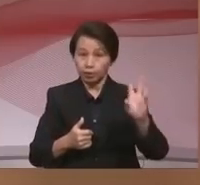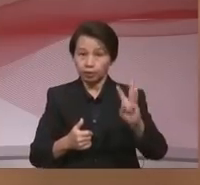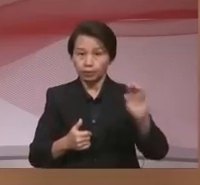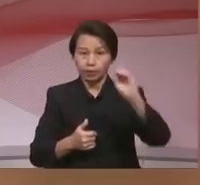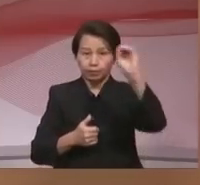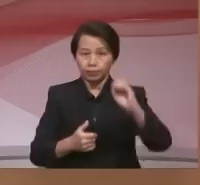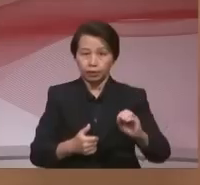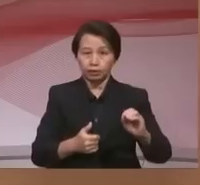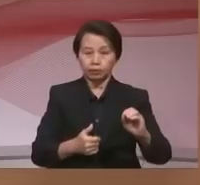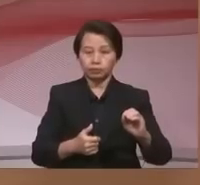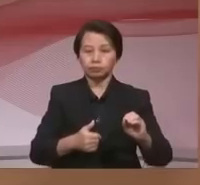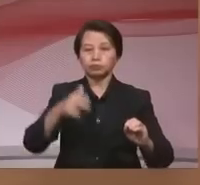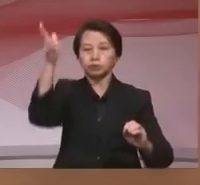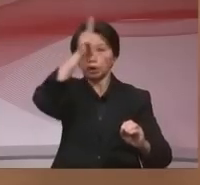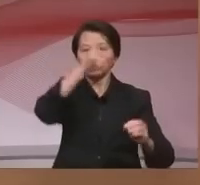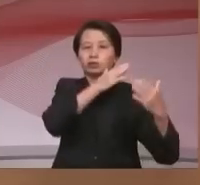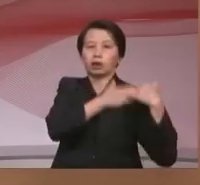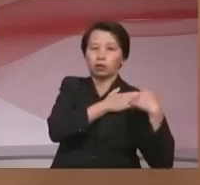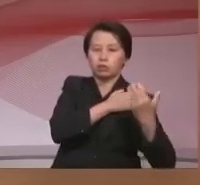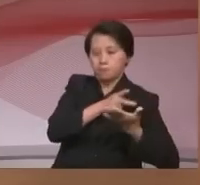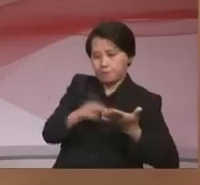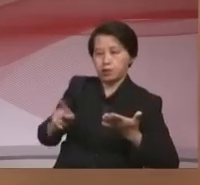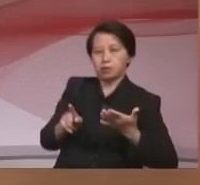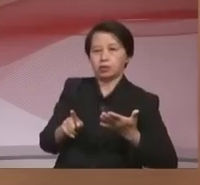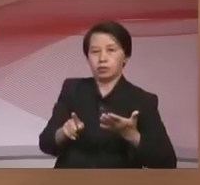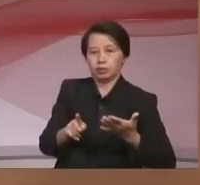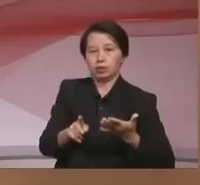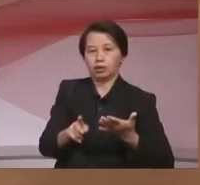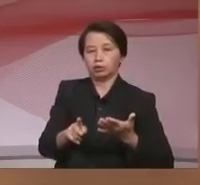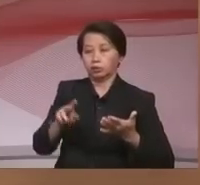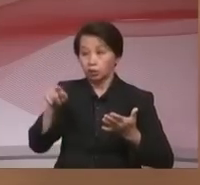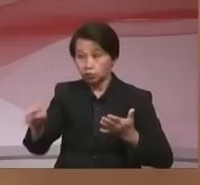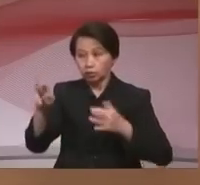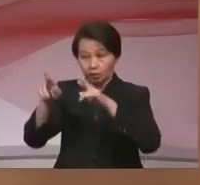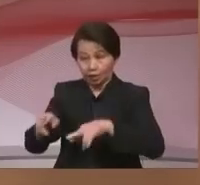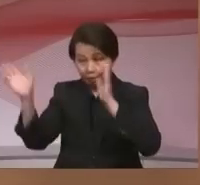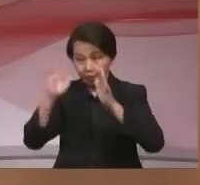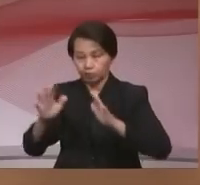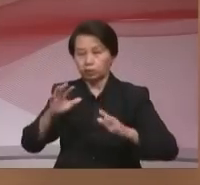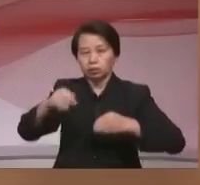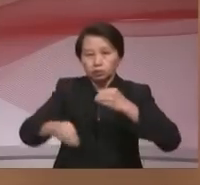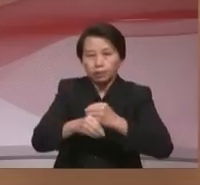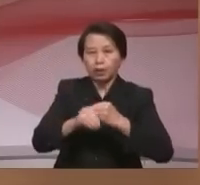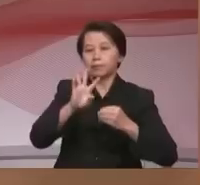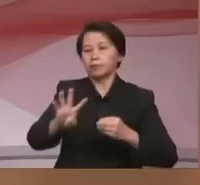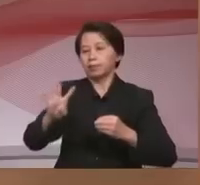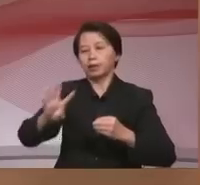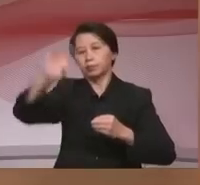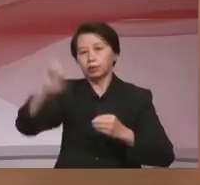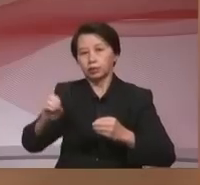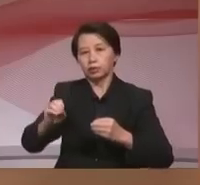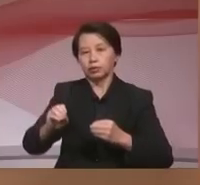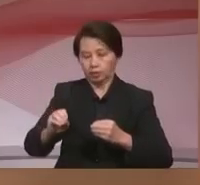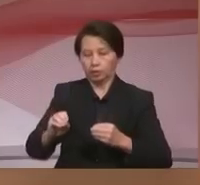56% lagi ditanggung oleh kerajaan. Jadi rakyat Malaysia walaupun